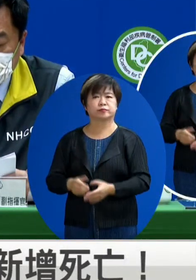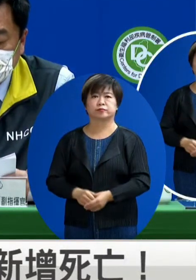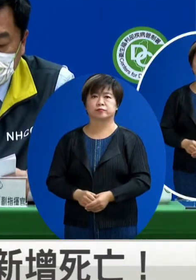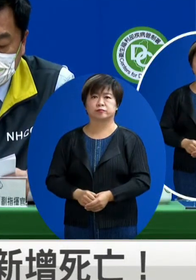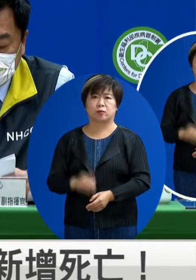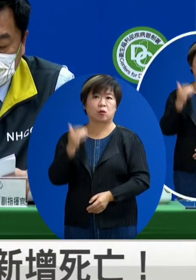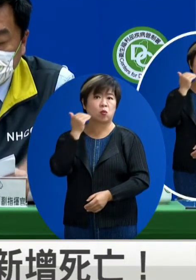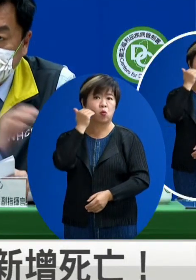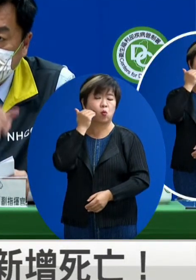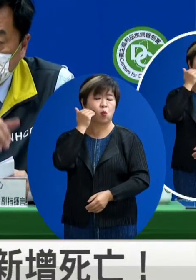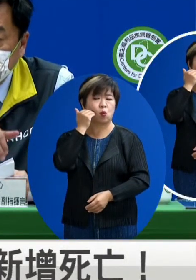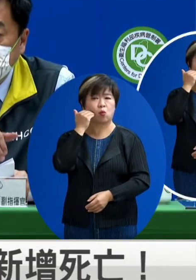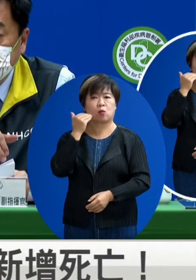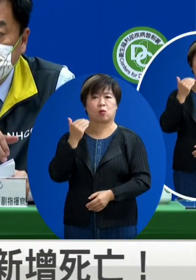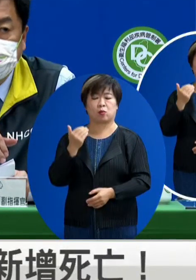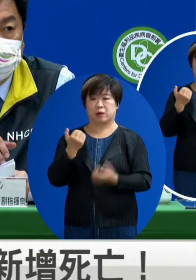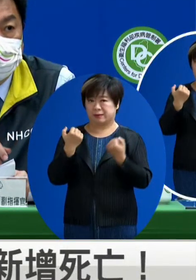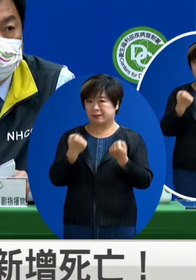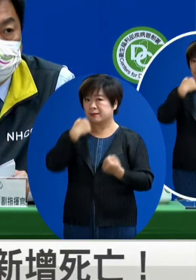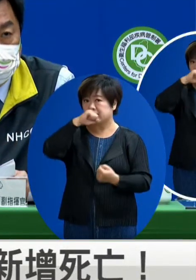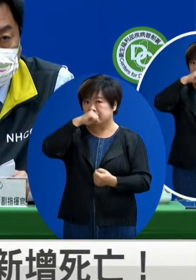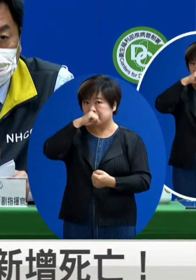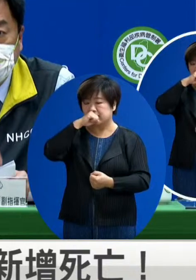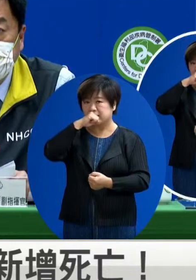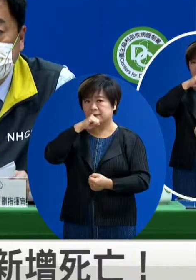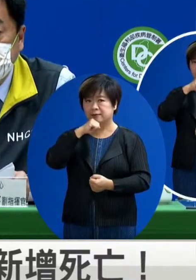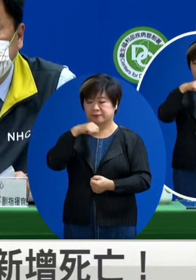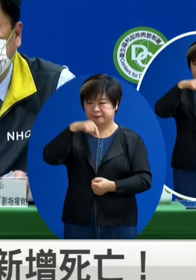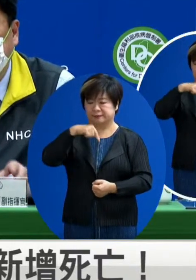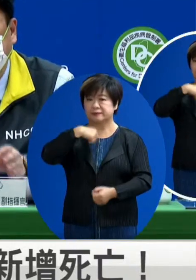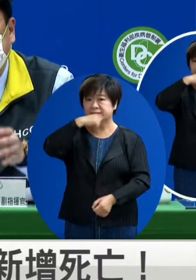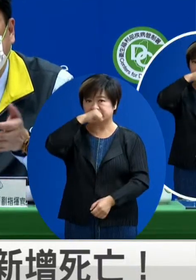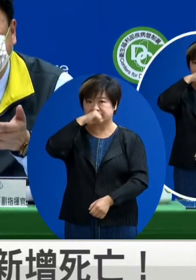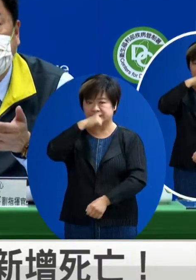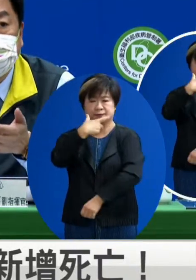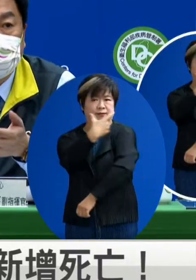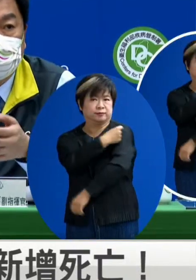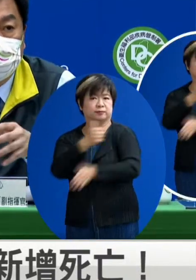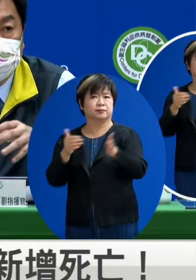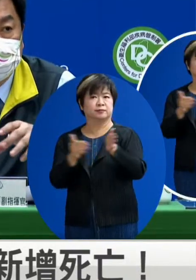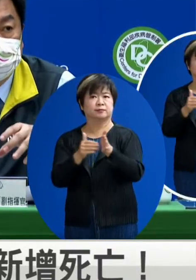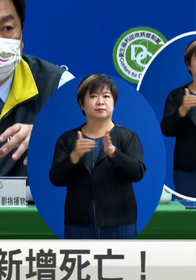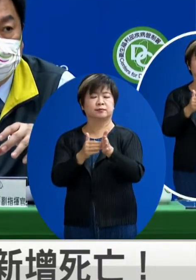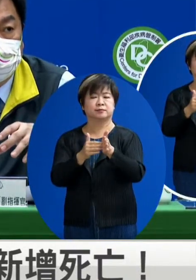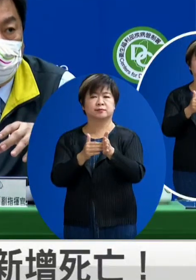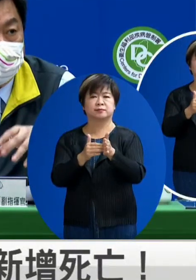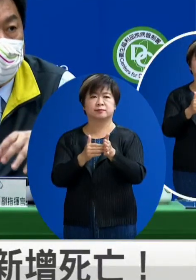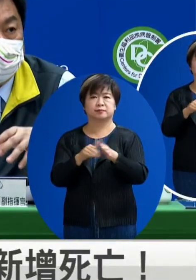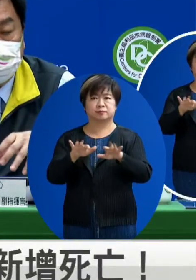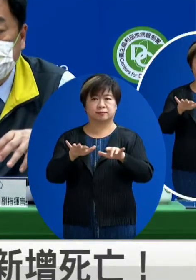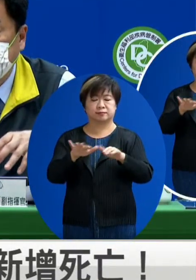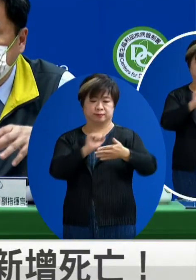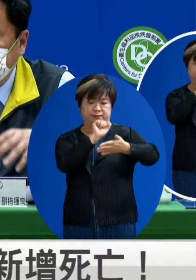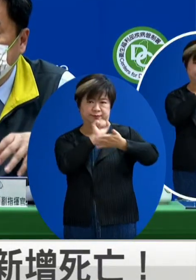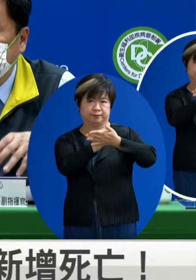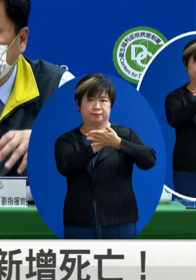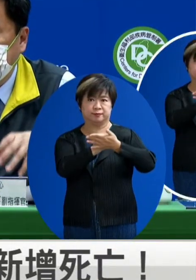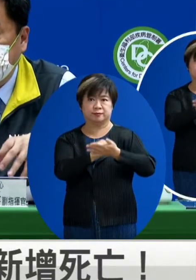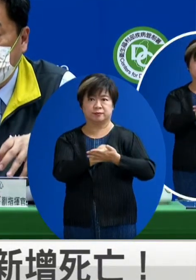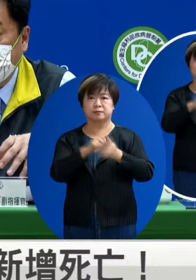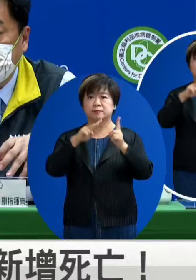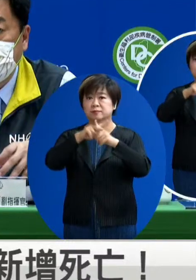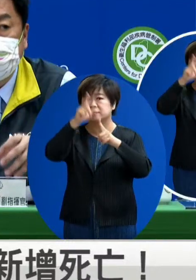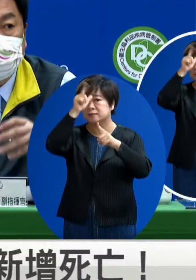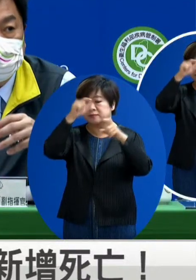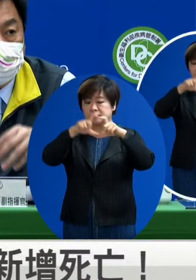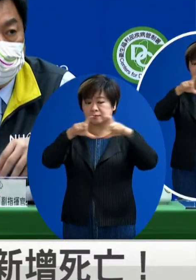你如果是在我们在国内的部分，只有在国内接种会登载在我们的黄卡上面，就记录